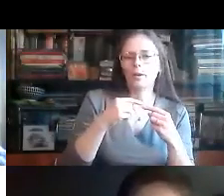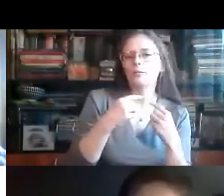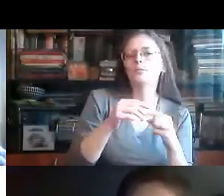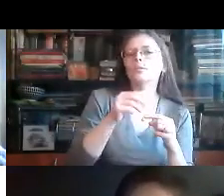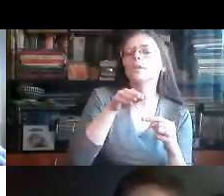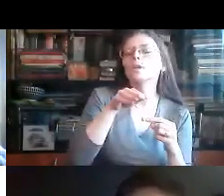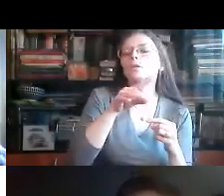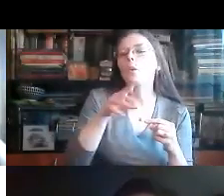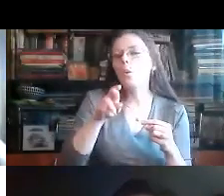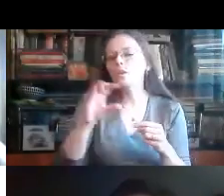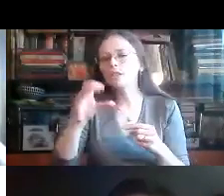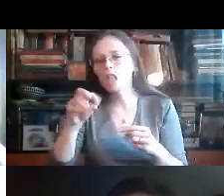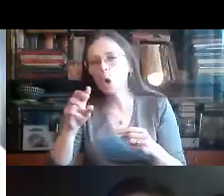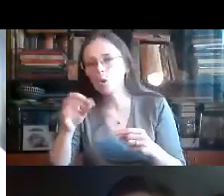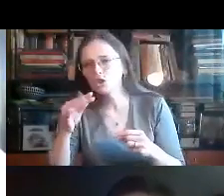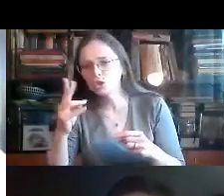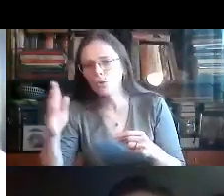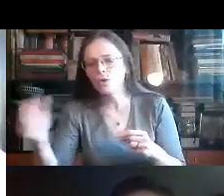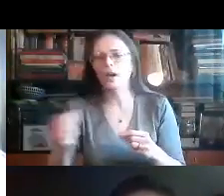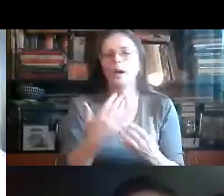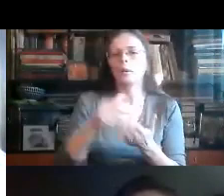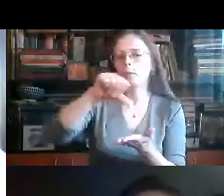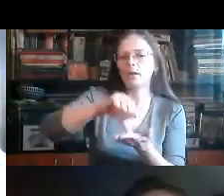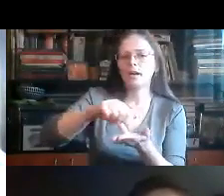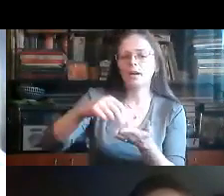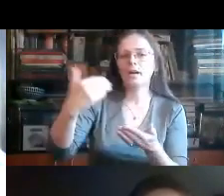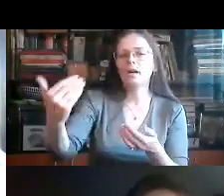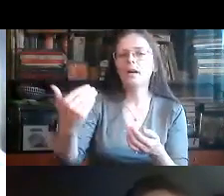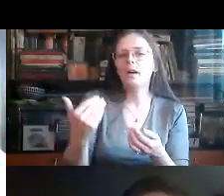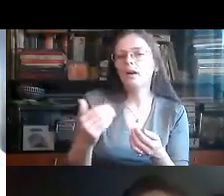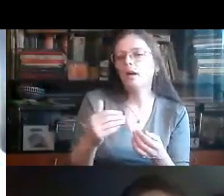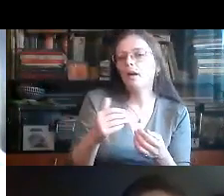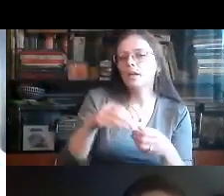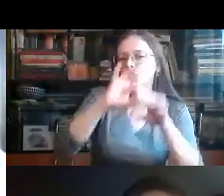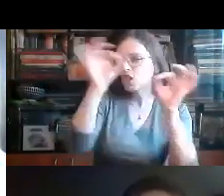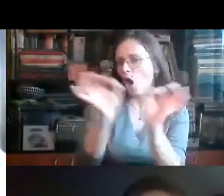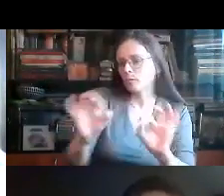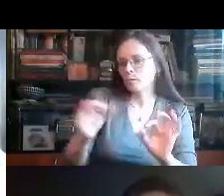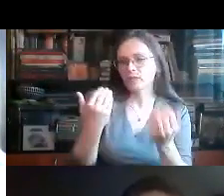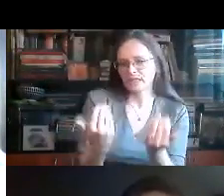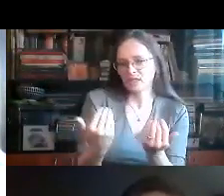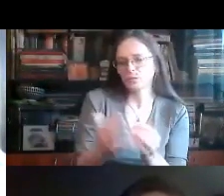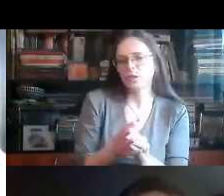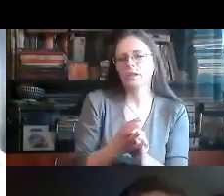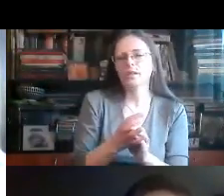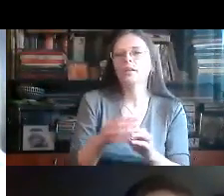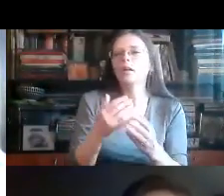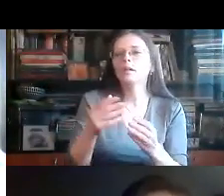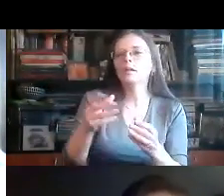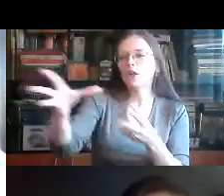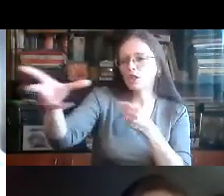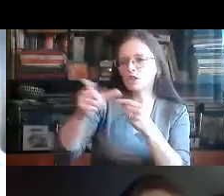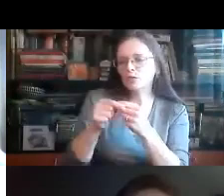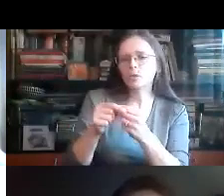ярким представителем современного искусства, и как раз вот отрефлексировать по поводу того, что сейчас происходит с нами, как мы ощущаем